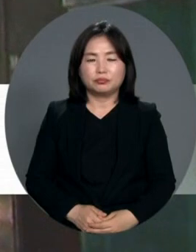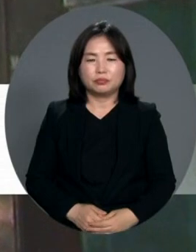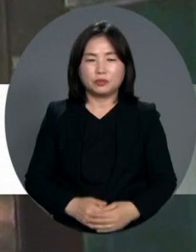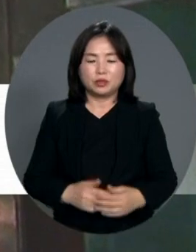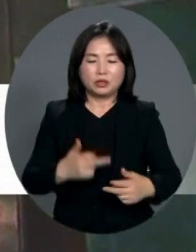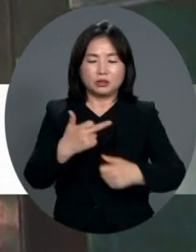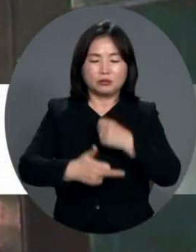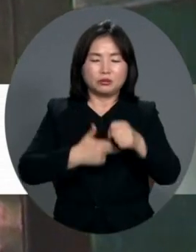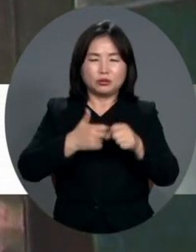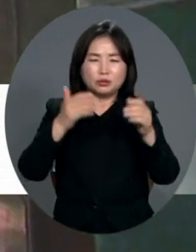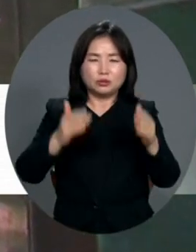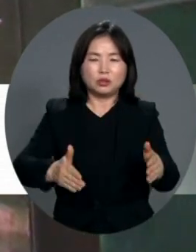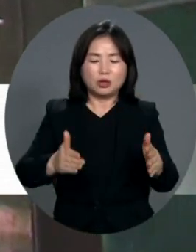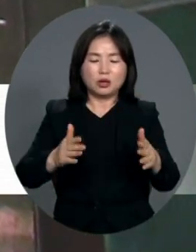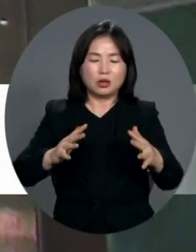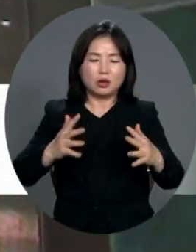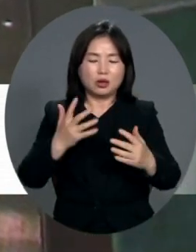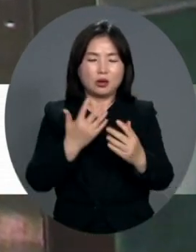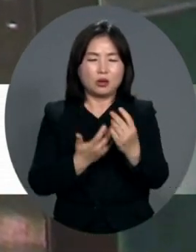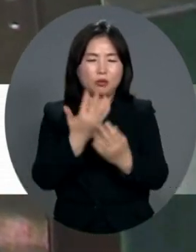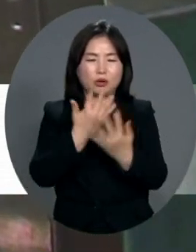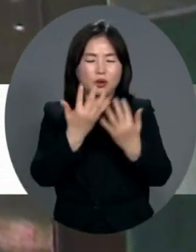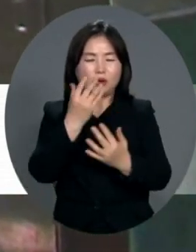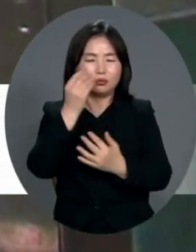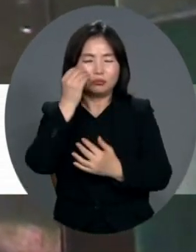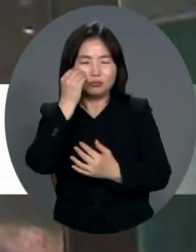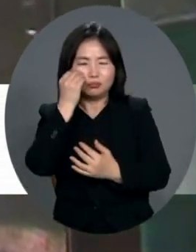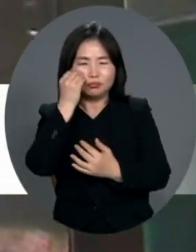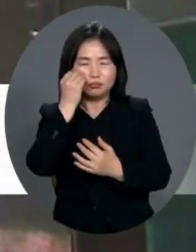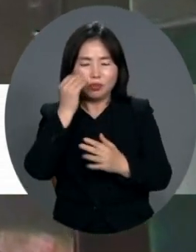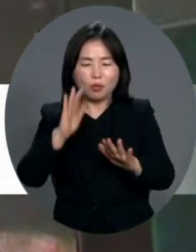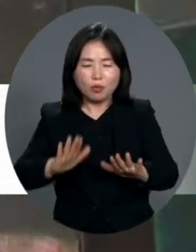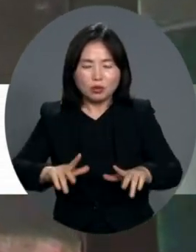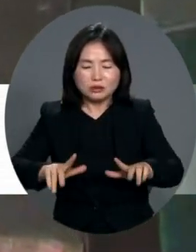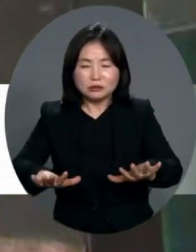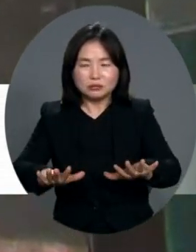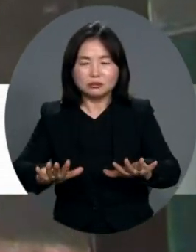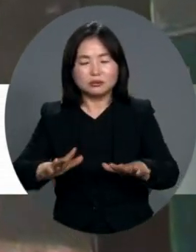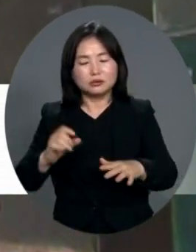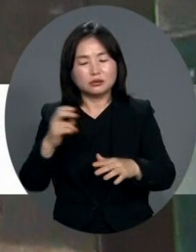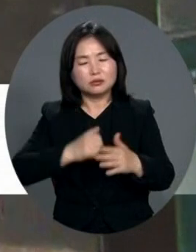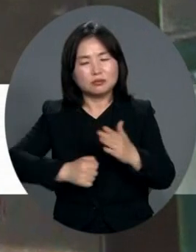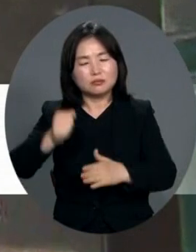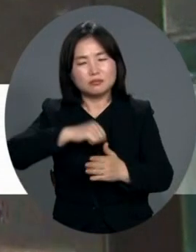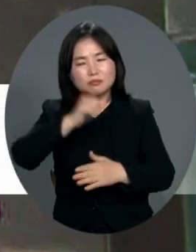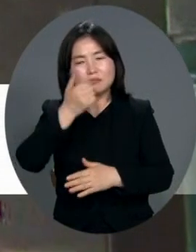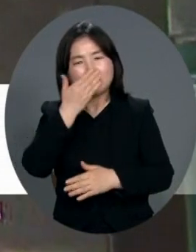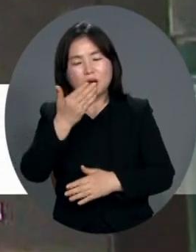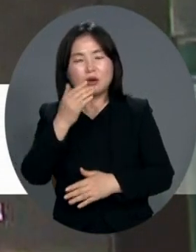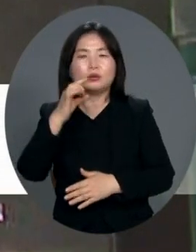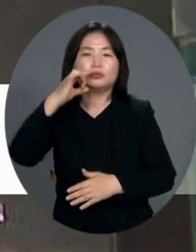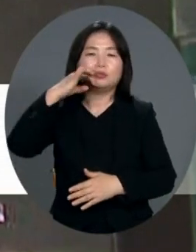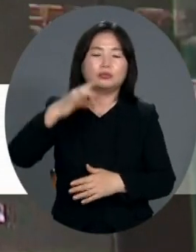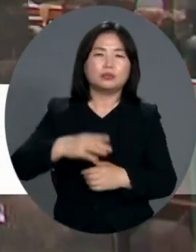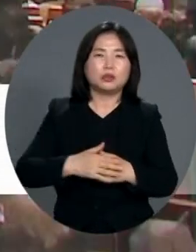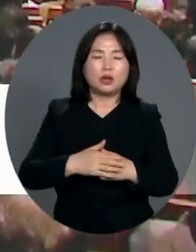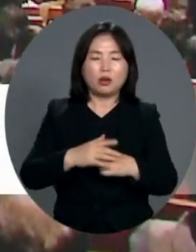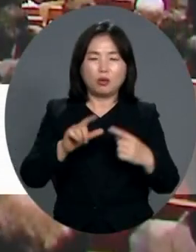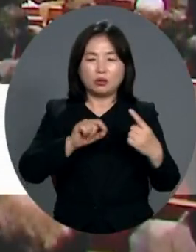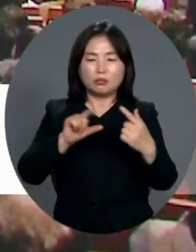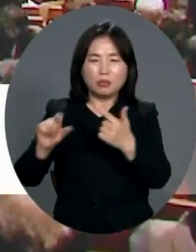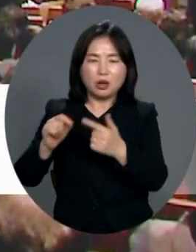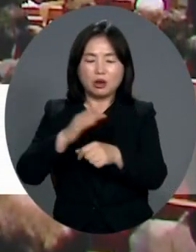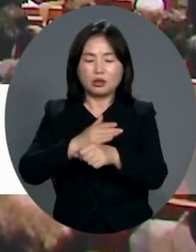17년간 표류하던 포항시 새 화장장 건립이 이번에는 성사될 수 있을지 주목됩니다. 포항시가 올해 상반기에 화장장이